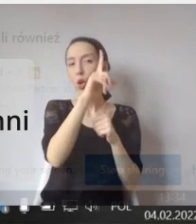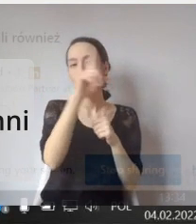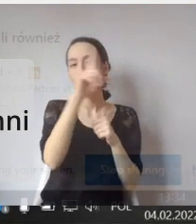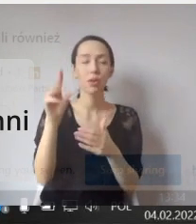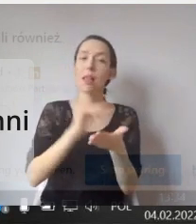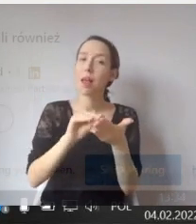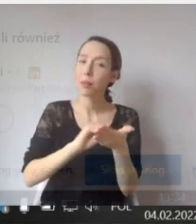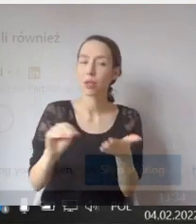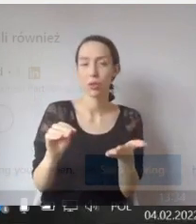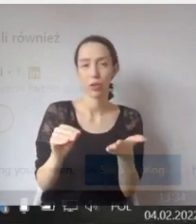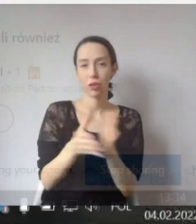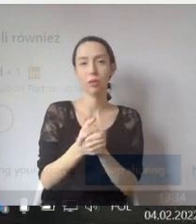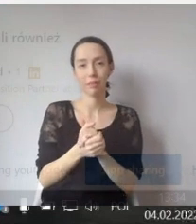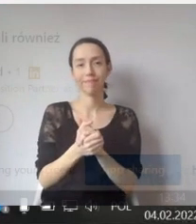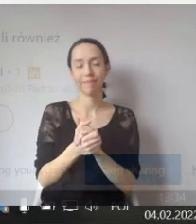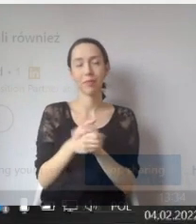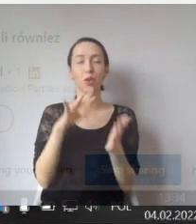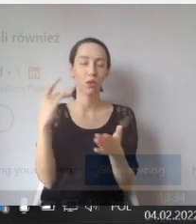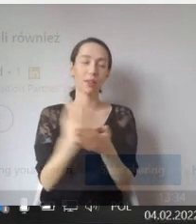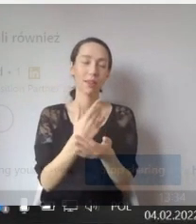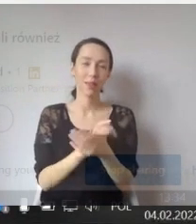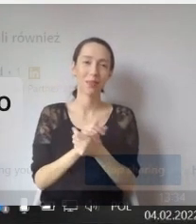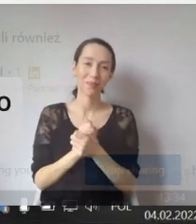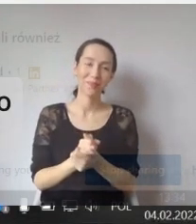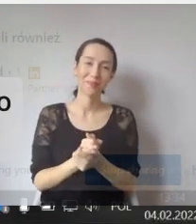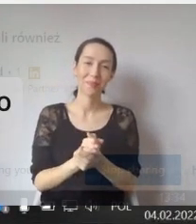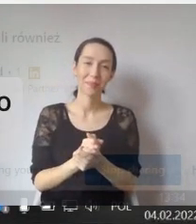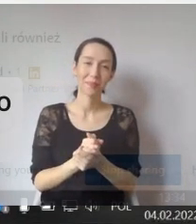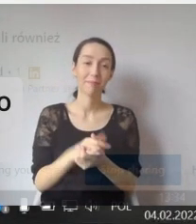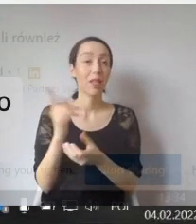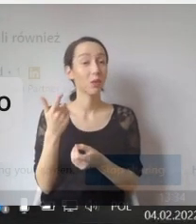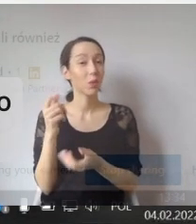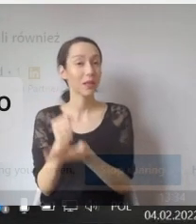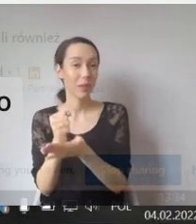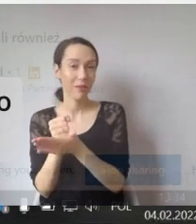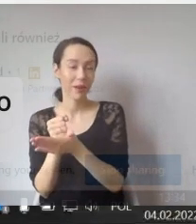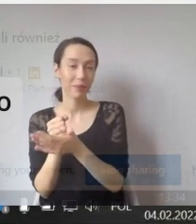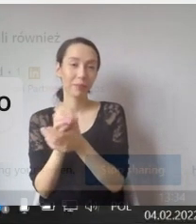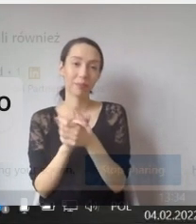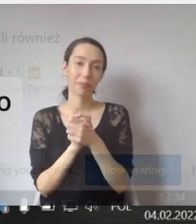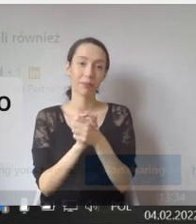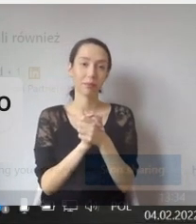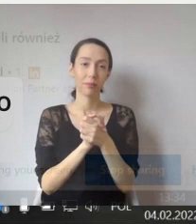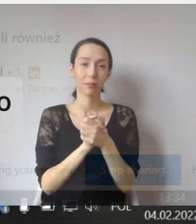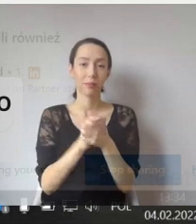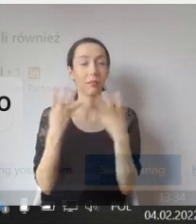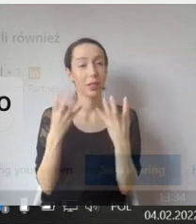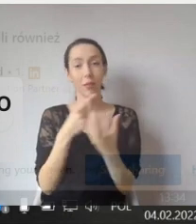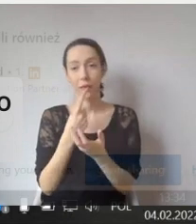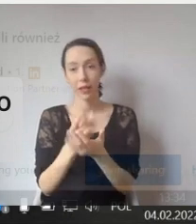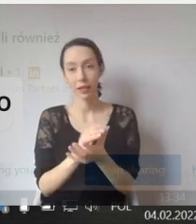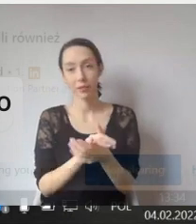różne interakcje, więc warto z tego skorzystać. I teraz druga rzecz, drugi element profilu na LinkedInie, o którym chciałabym